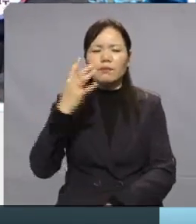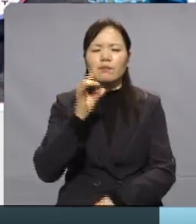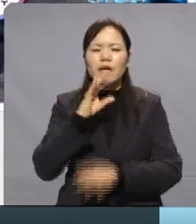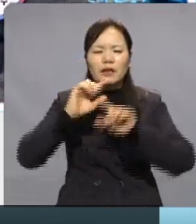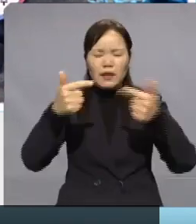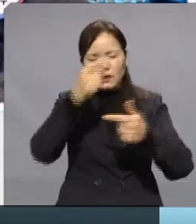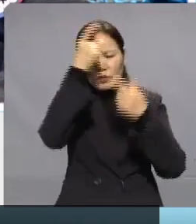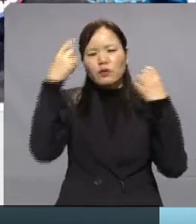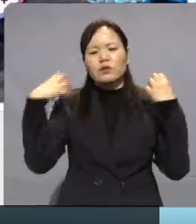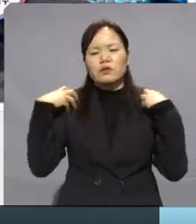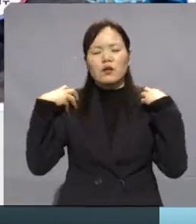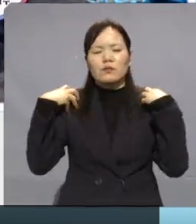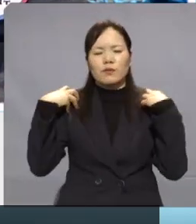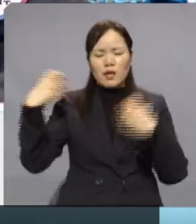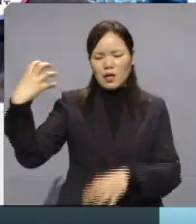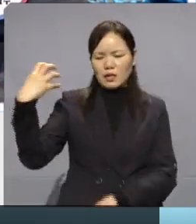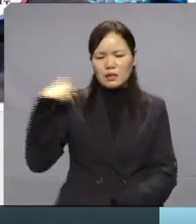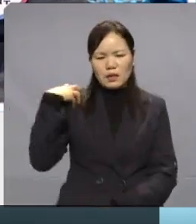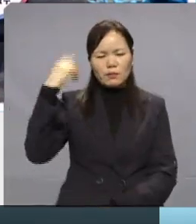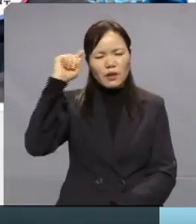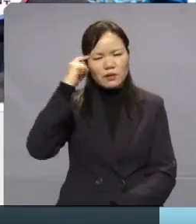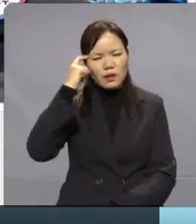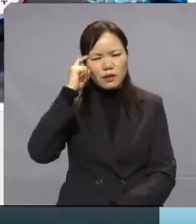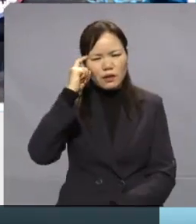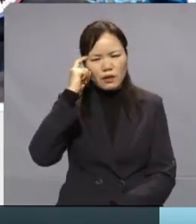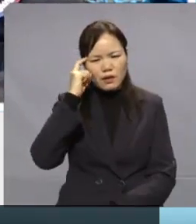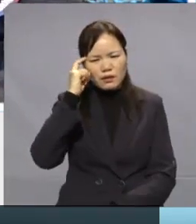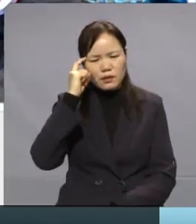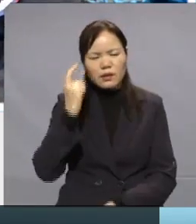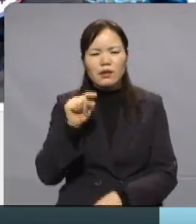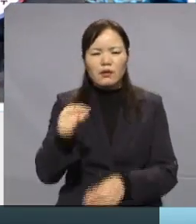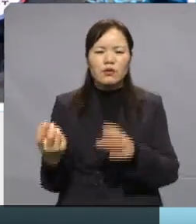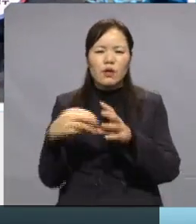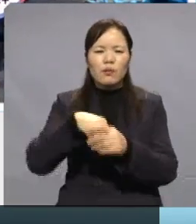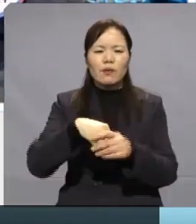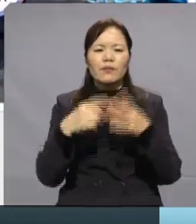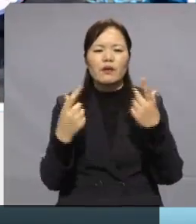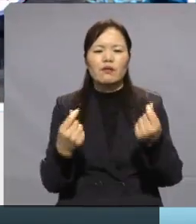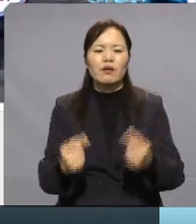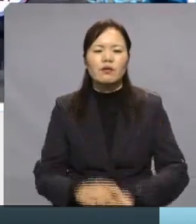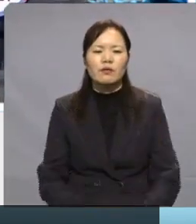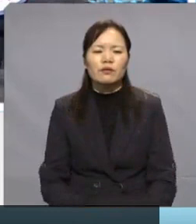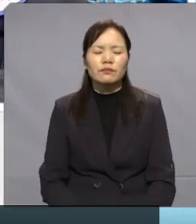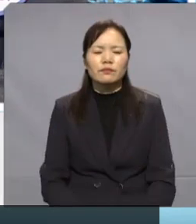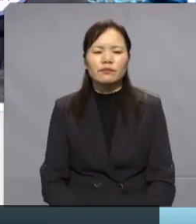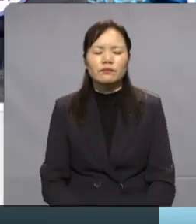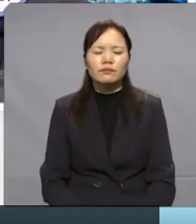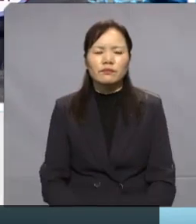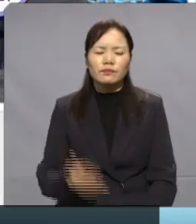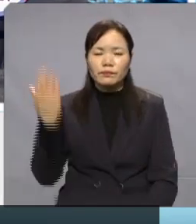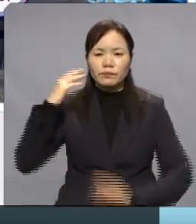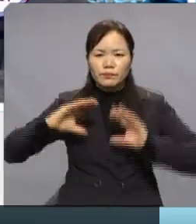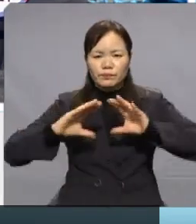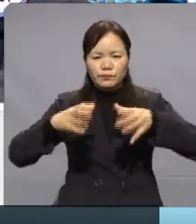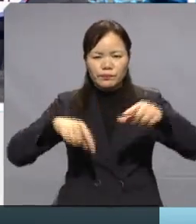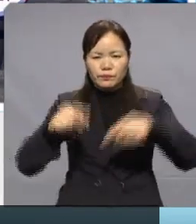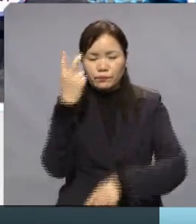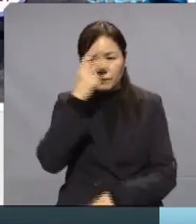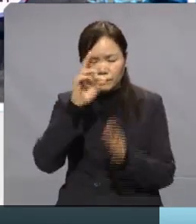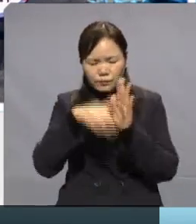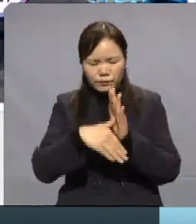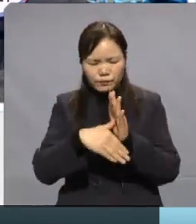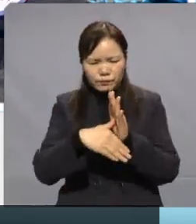정권의 책임 아니냐, 이런 인식들이 조금 여기에도 반영된 것이 아닌가라고 싶고요. 지난 국정조사에서의